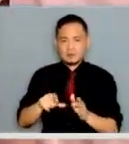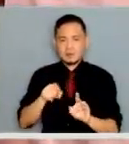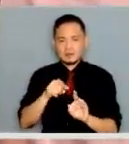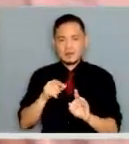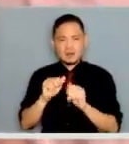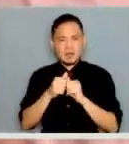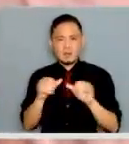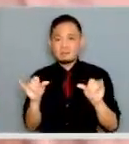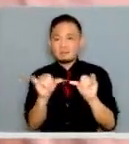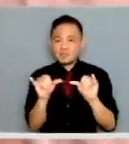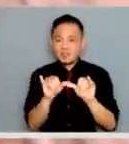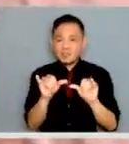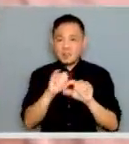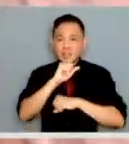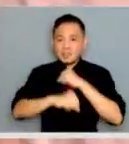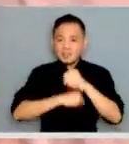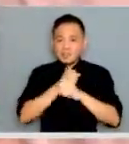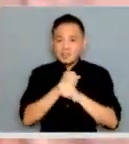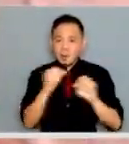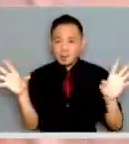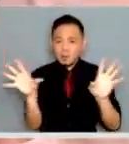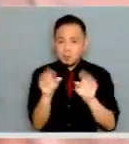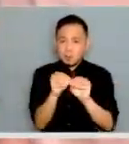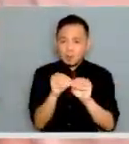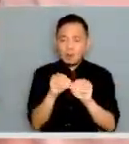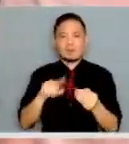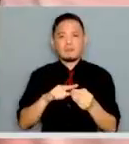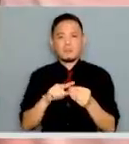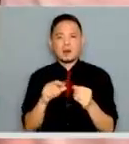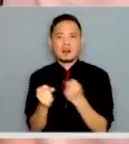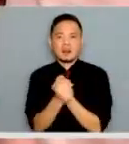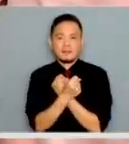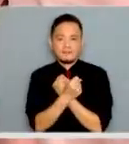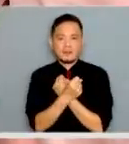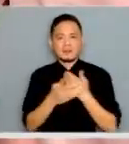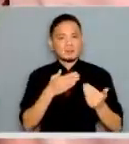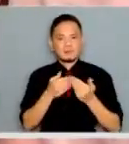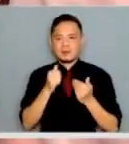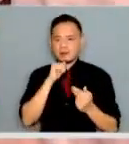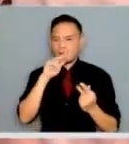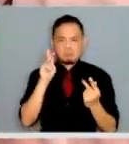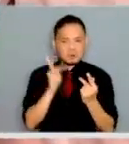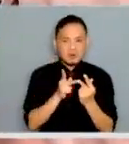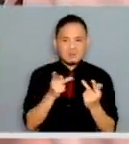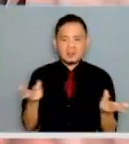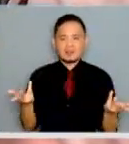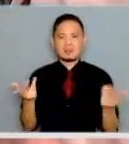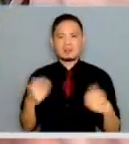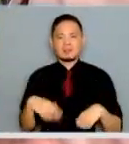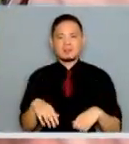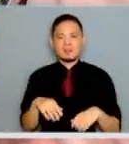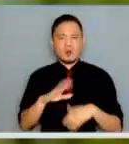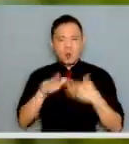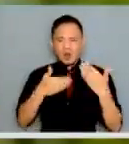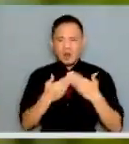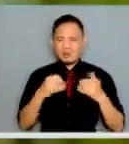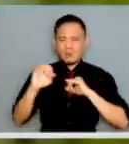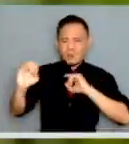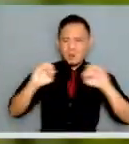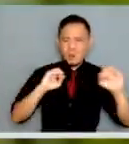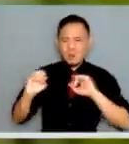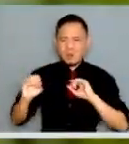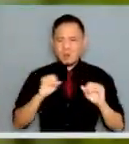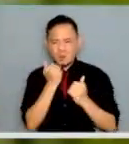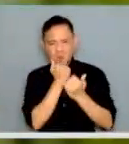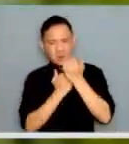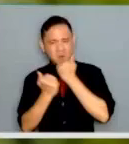measure a year? It's about love. Kahit na imperfect yung mga tao, kahit na lahat naman tayo may kanya-kanyang faults, di ba? Pero at the